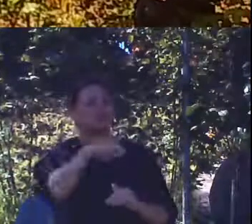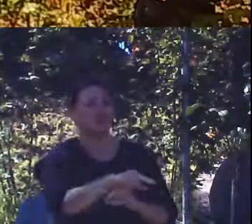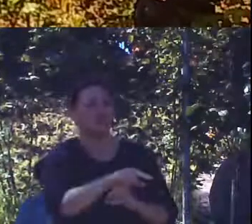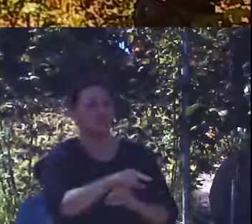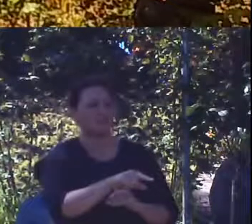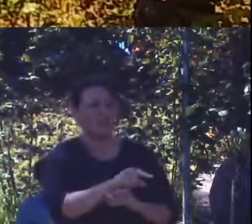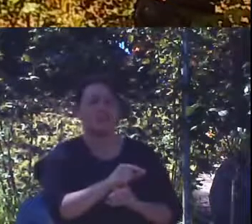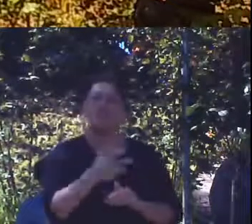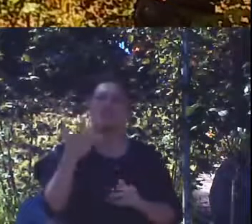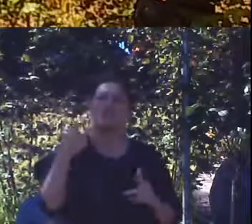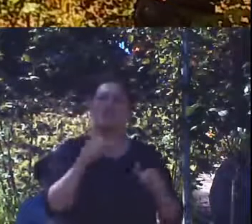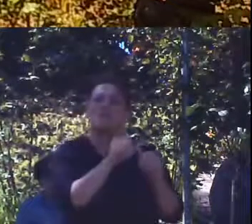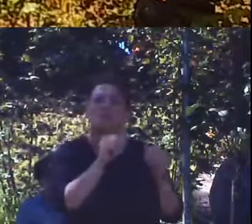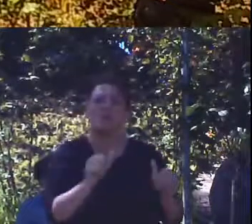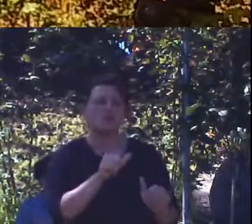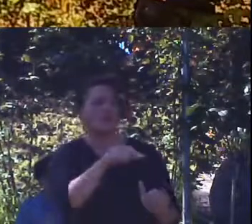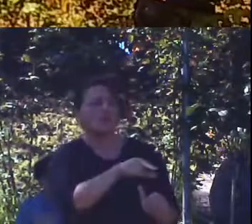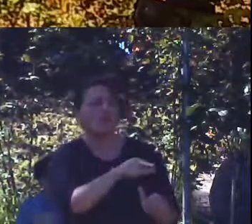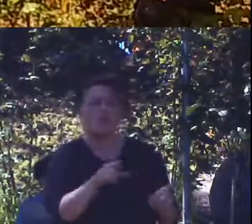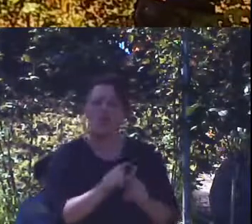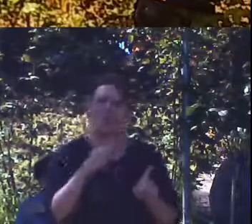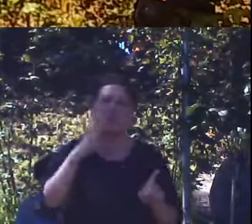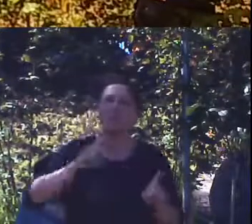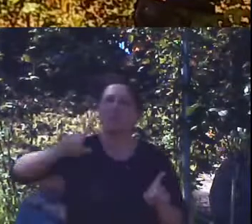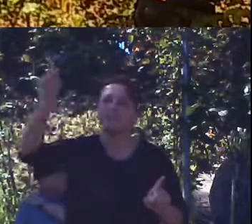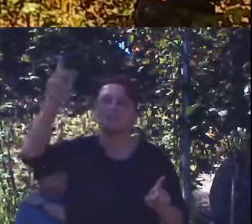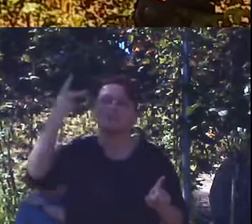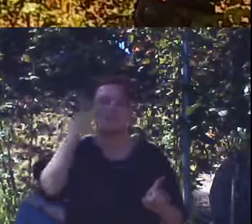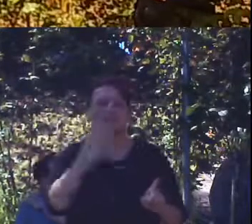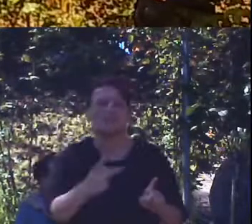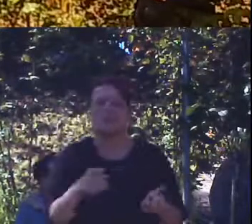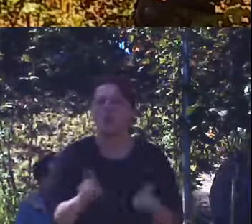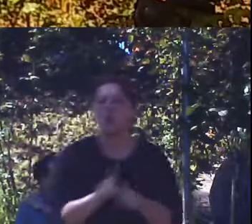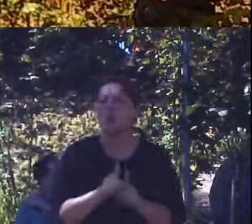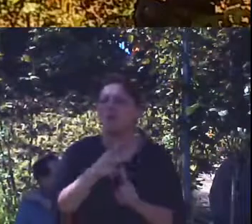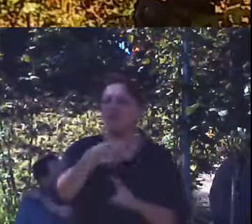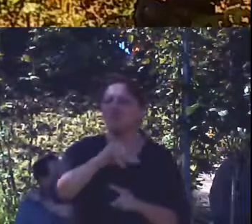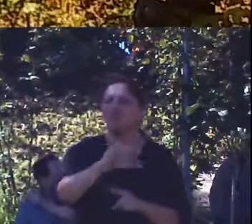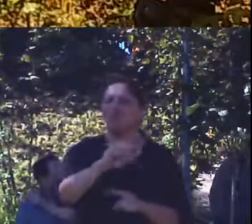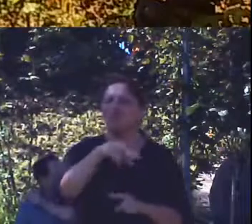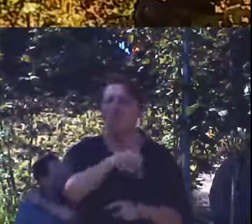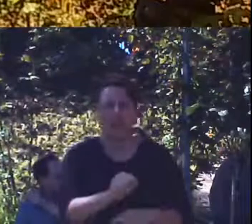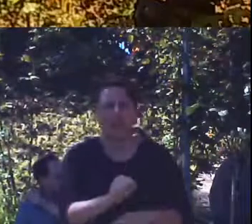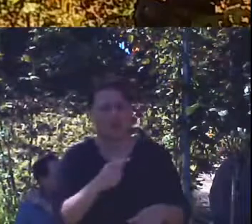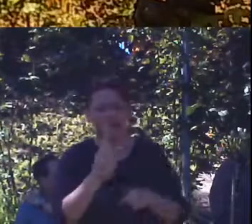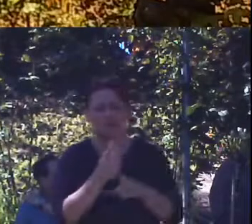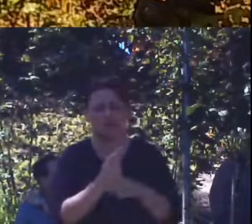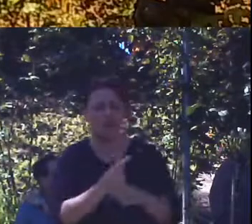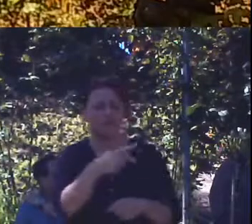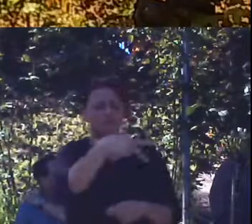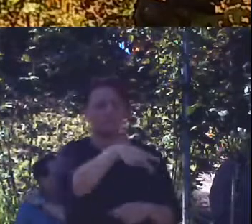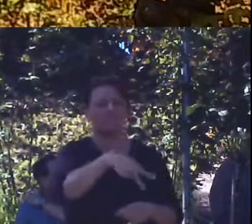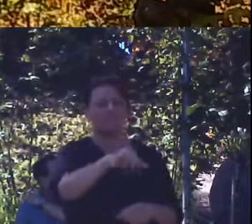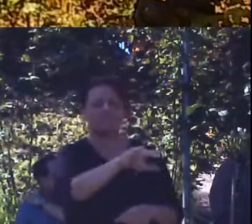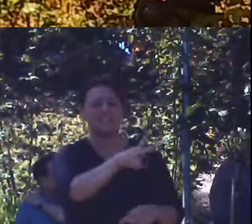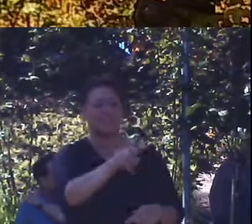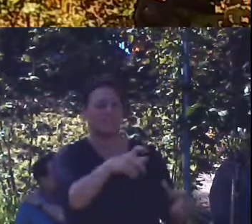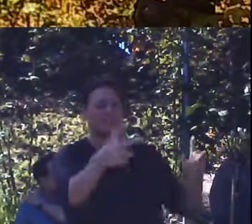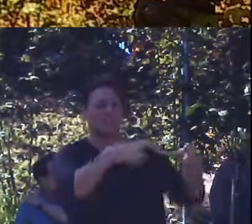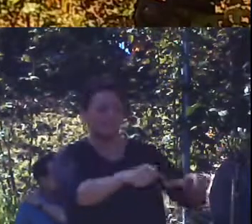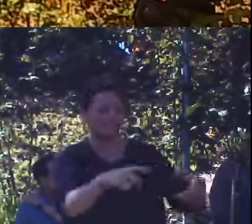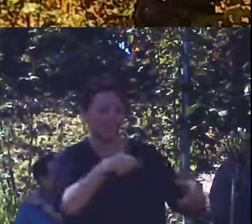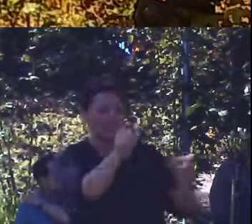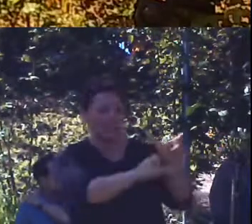con appunto la vicenda di john a la questione non è convertire quelli di ninive ma